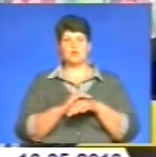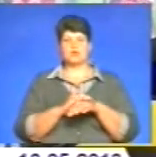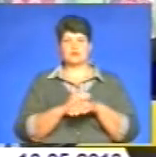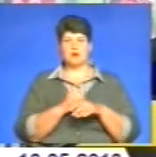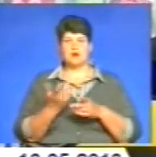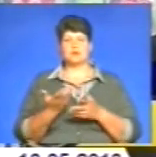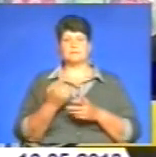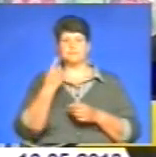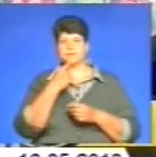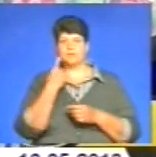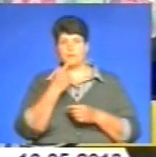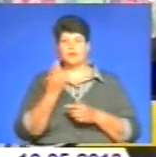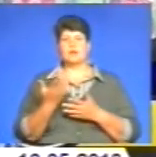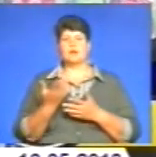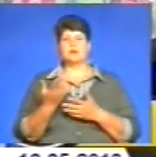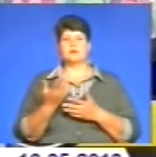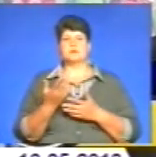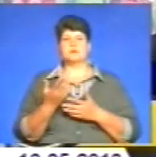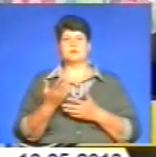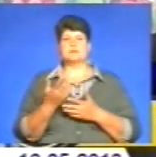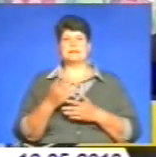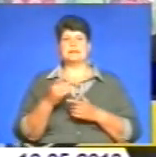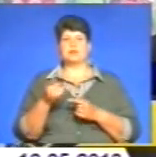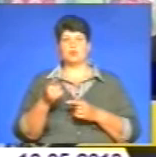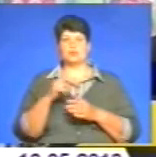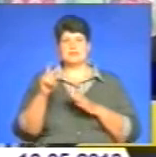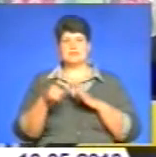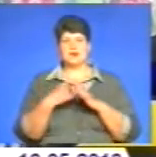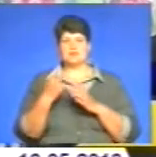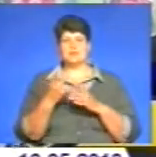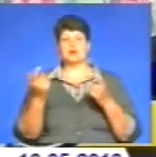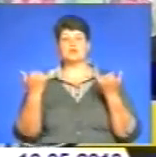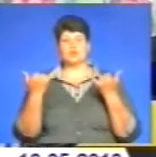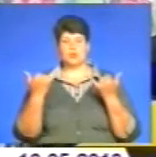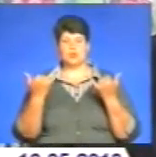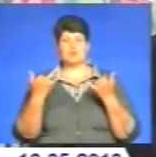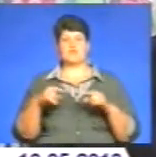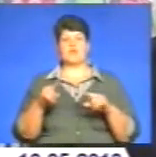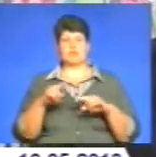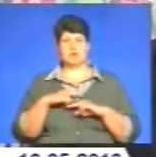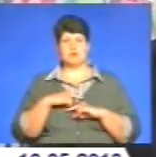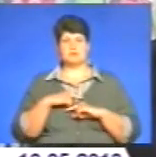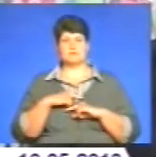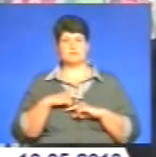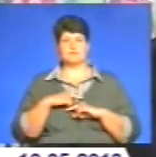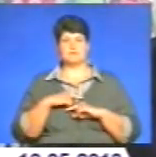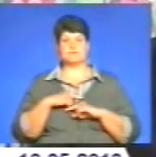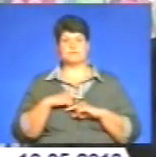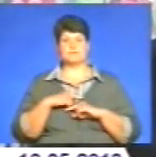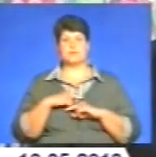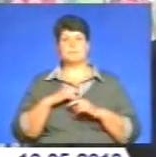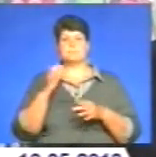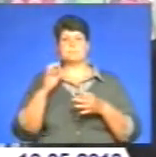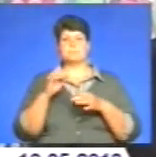альтернативна Олімпіада Тернополя знав ще і Сьогодні фінал альтернативної